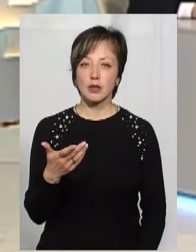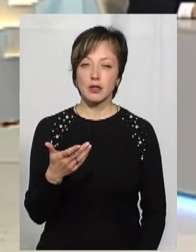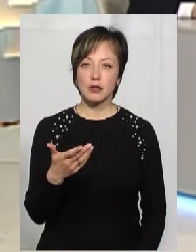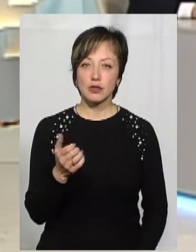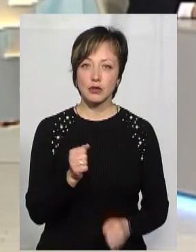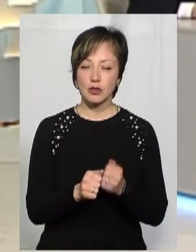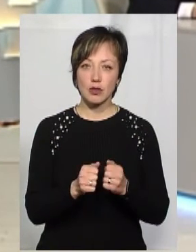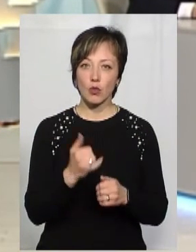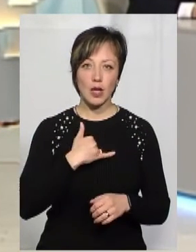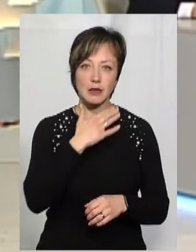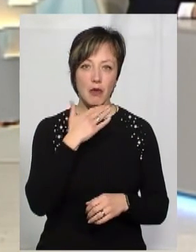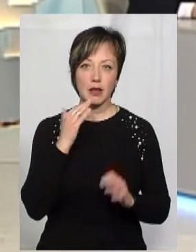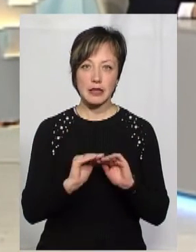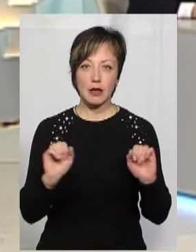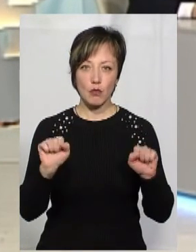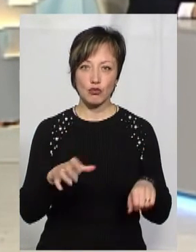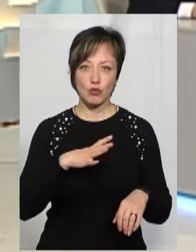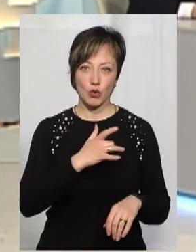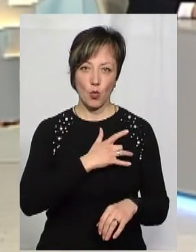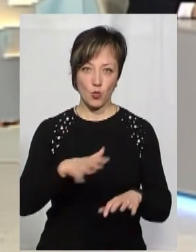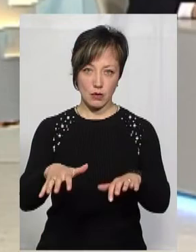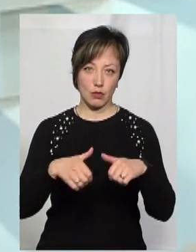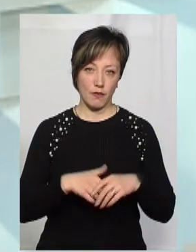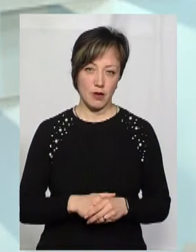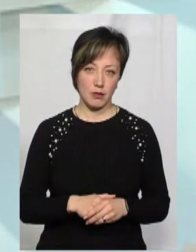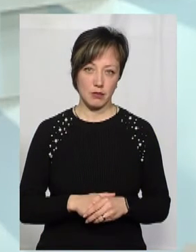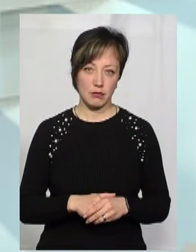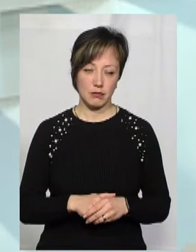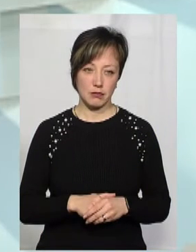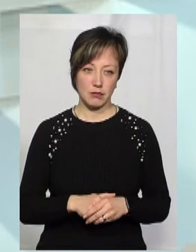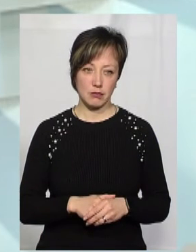оскільки в нас не так багато дітей, які можуть бути усиновленими,